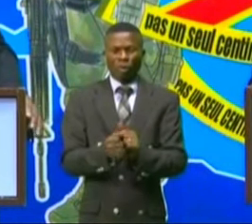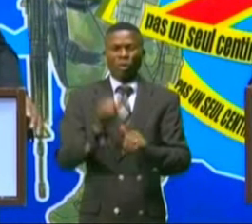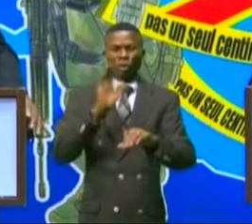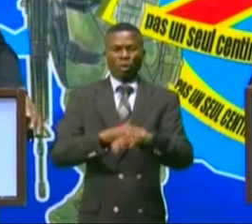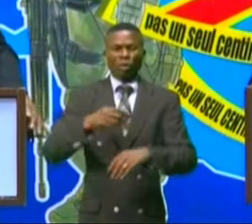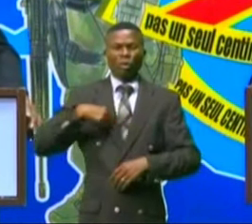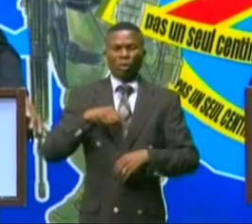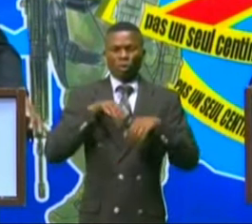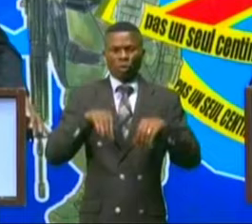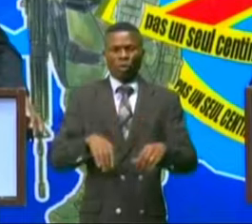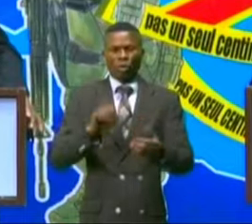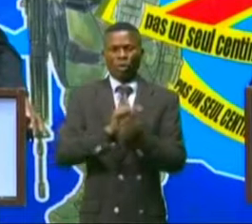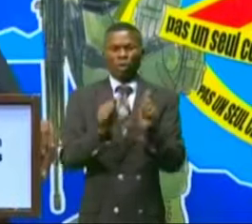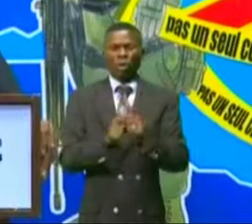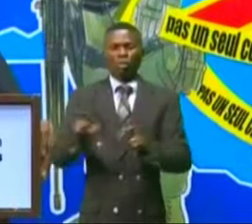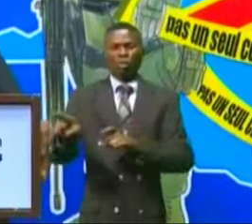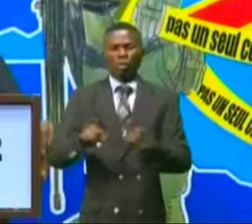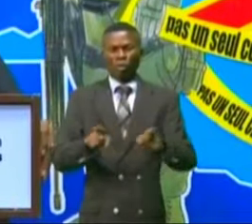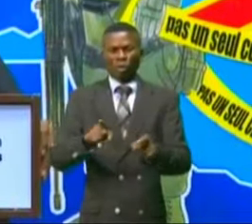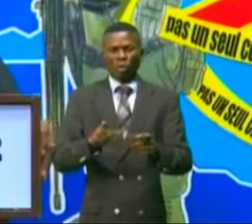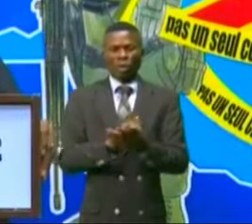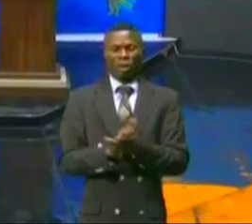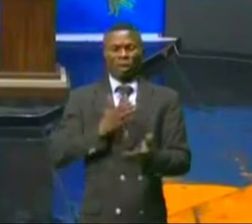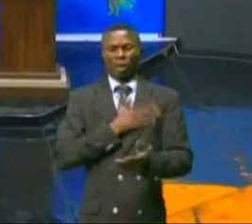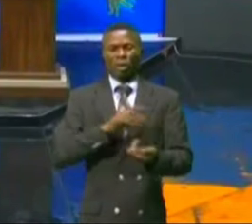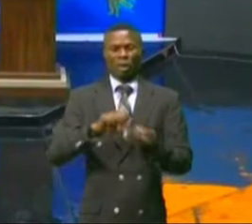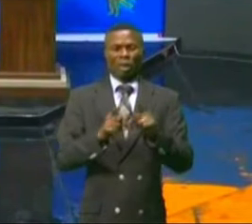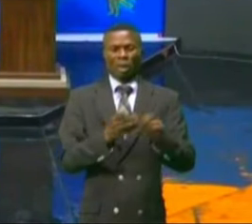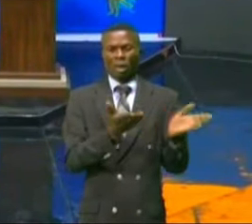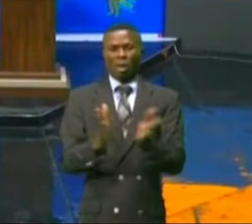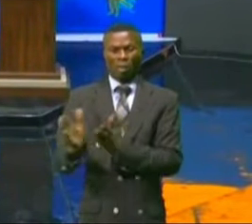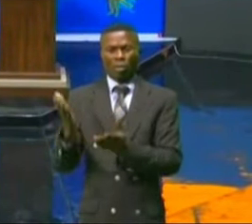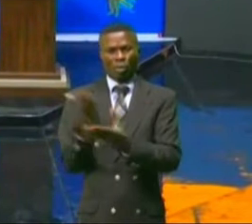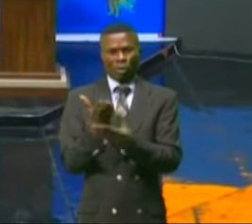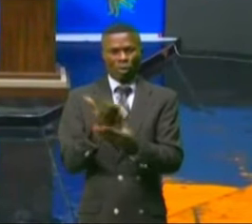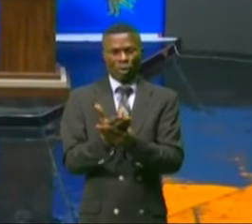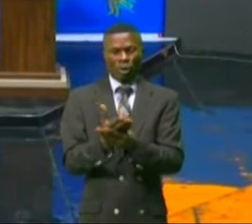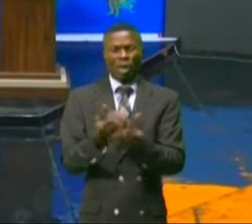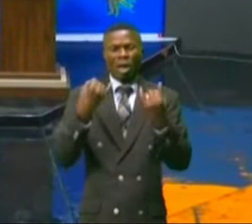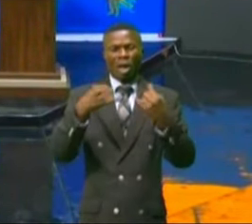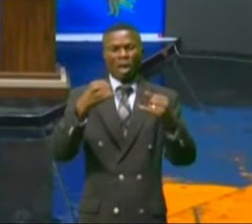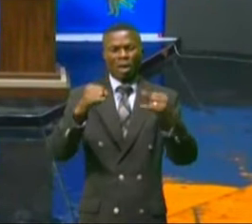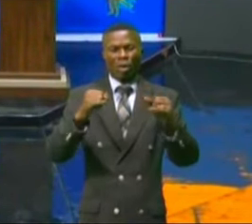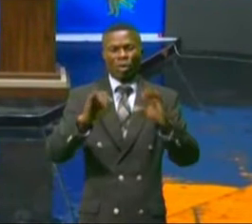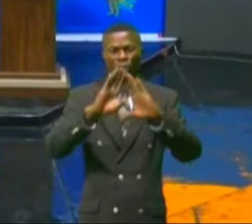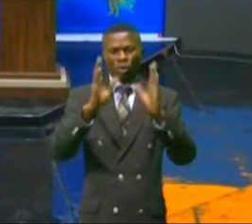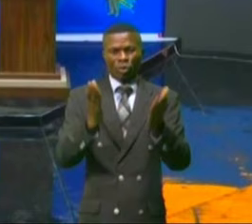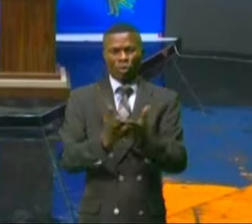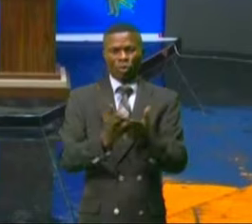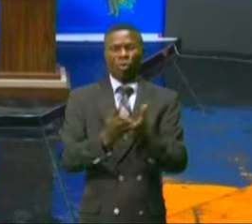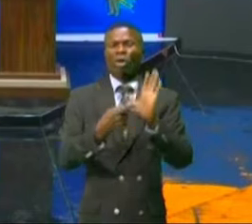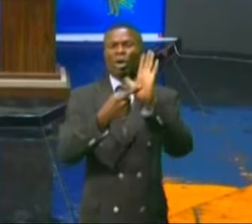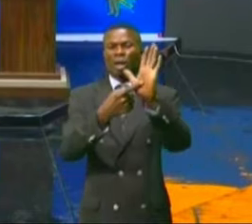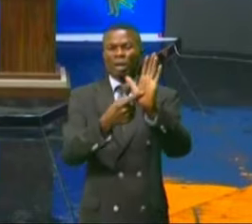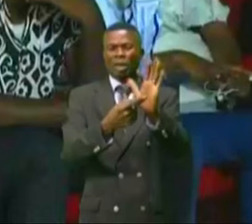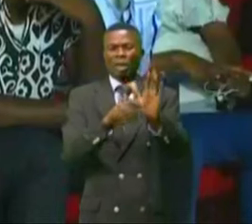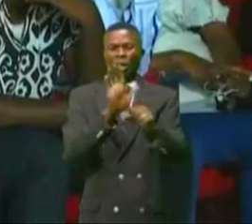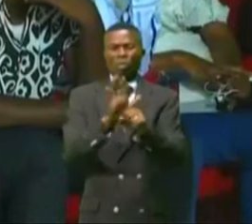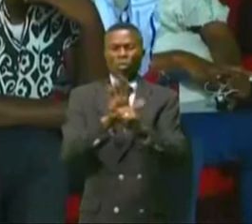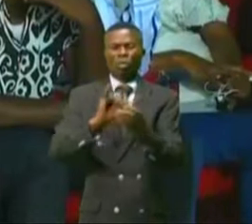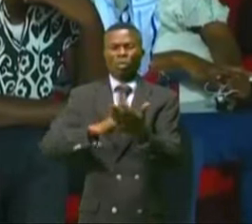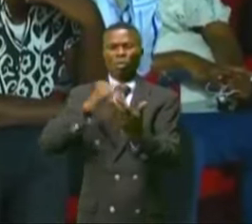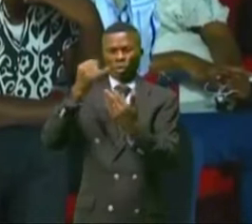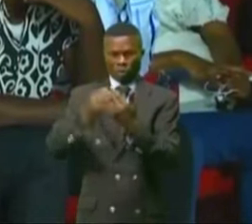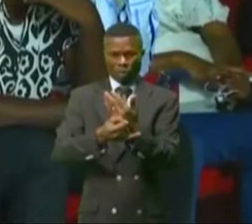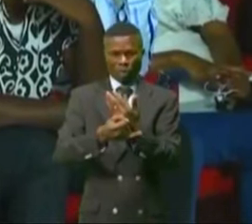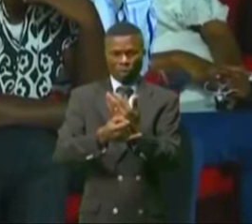connaissons dans des domaines divers et variés. Chers collègues, préparez un manuel qui permettra de renseigner ou des fiches de présentation de ces différents projets. Il